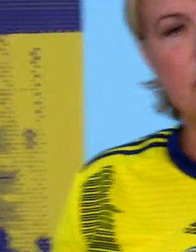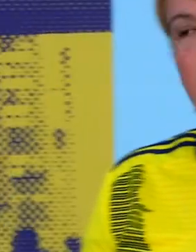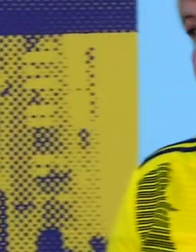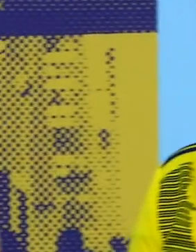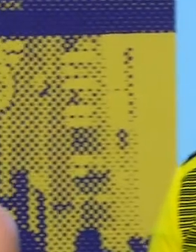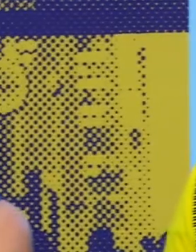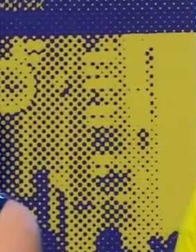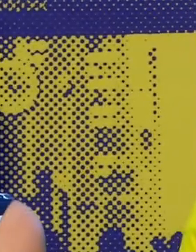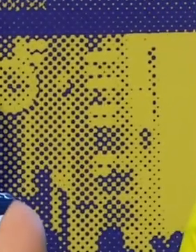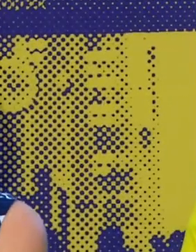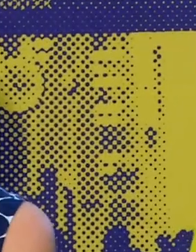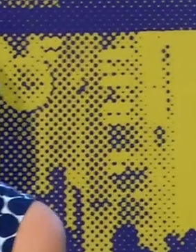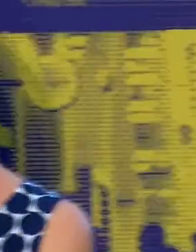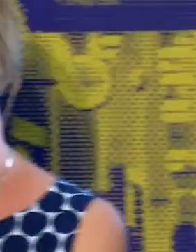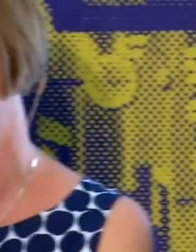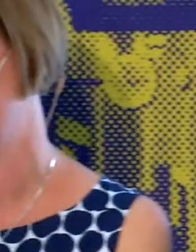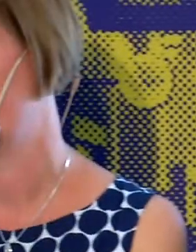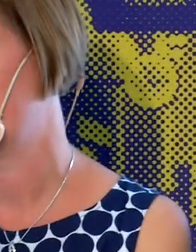Mm.